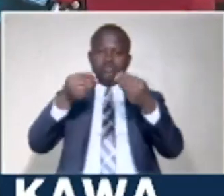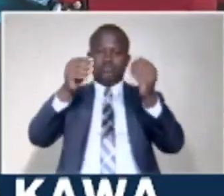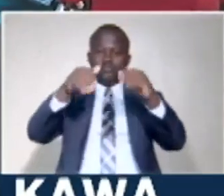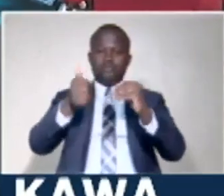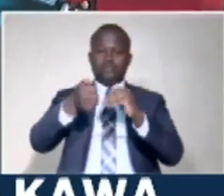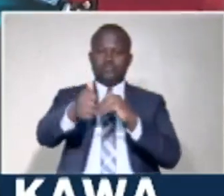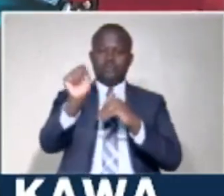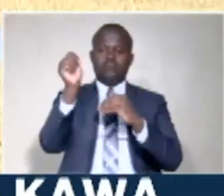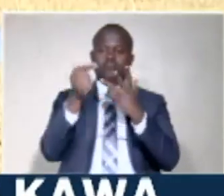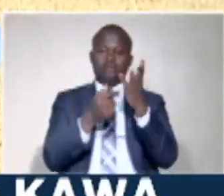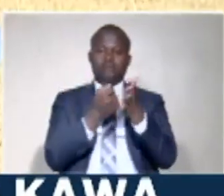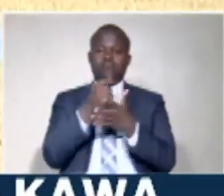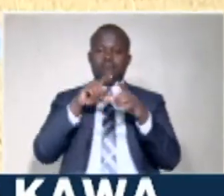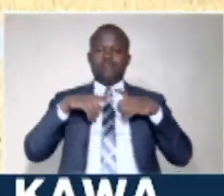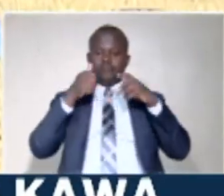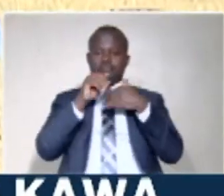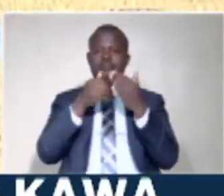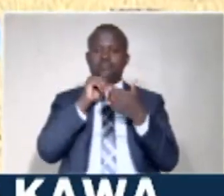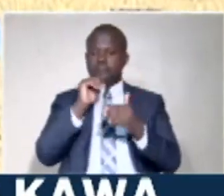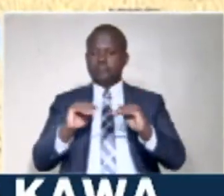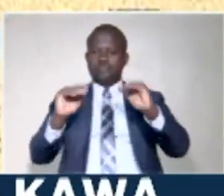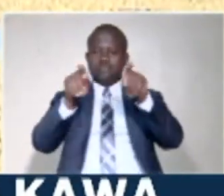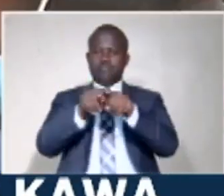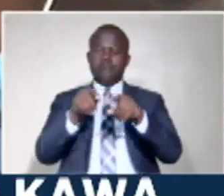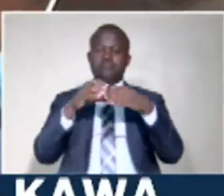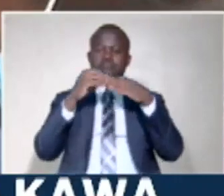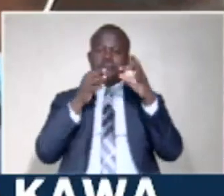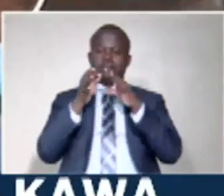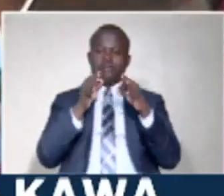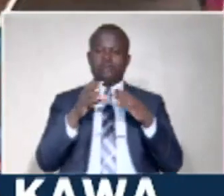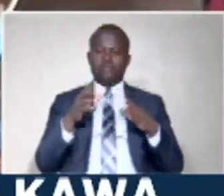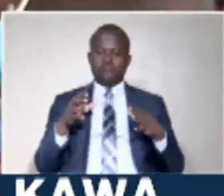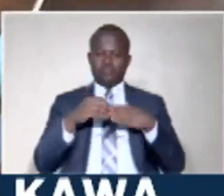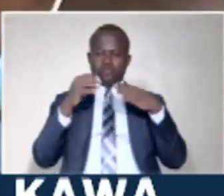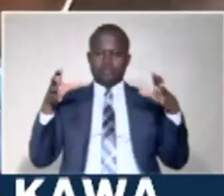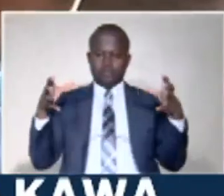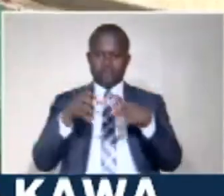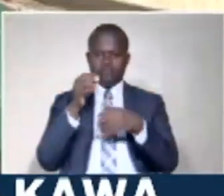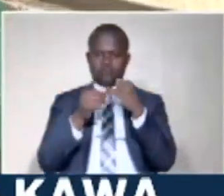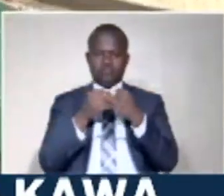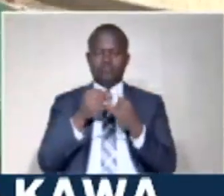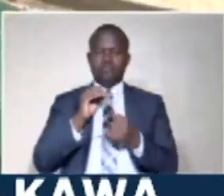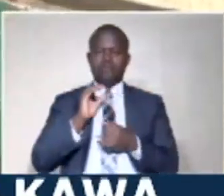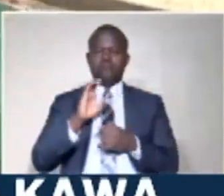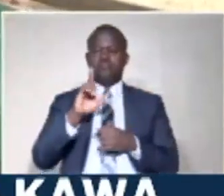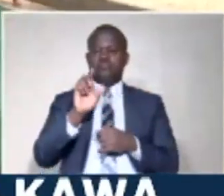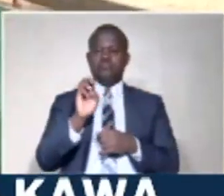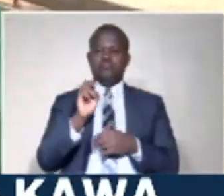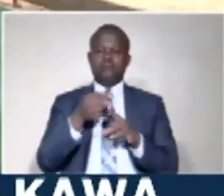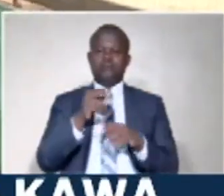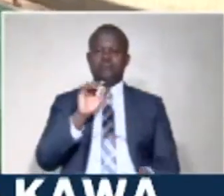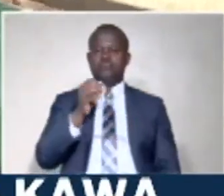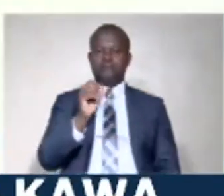bayo. Ibi bituma imibereho yabo itazamuka nk'uko bisobanurwa n'umuyobozi w'ihuriro mpuzamahanga ry'abahinzi ba kawa umunyakolombiya Joan